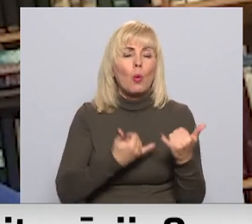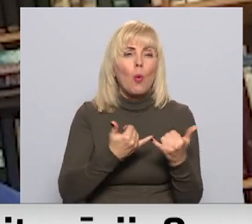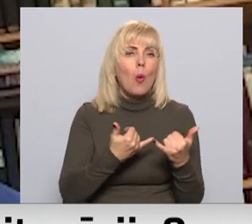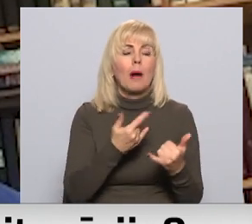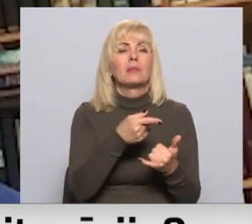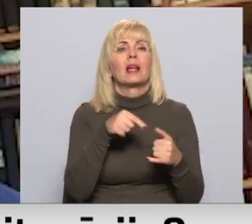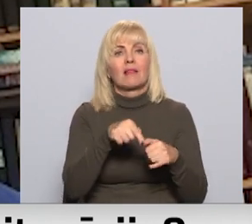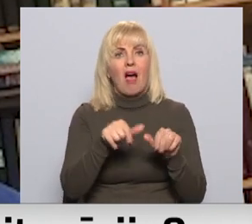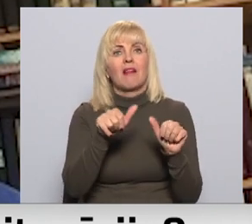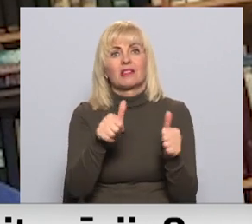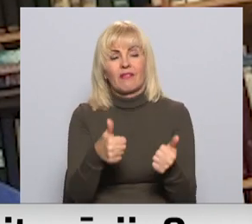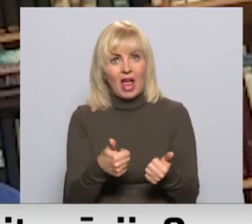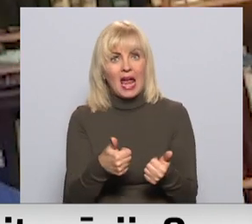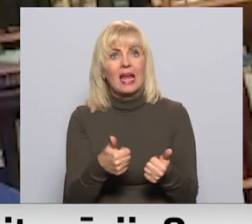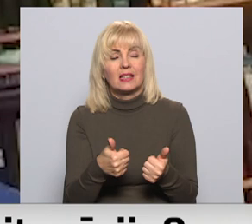būtu veids, kā